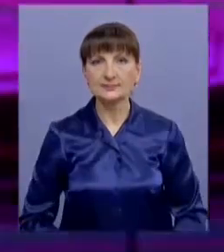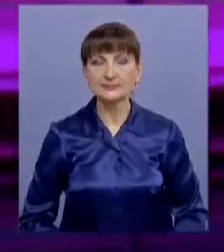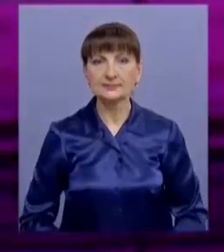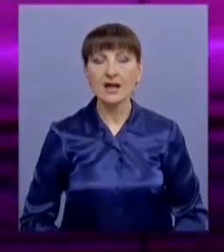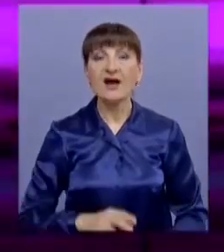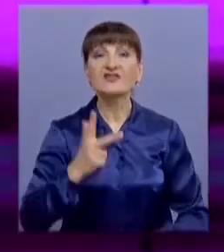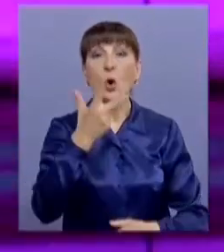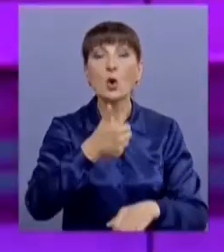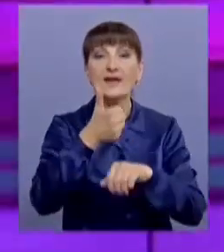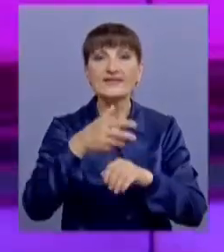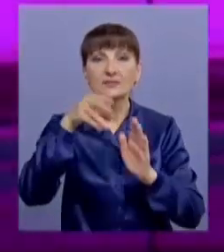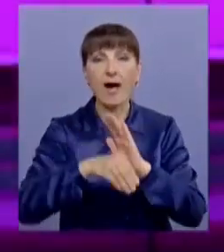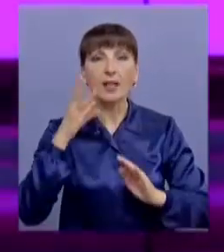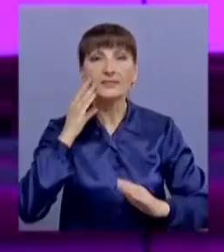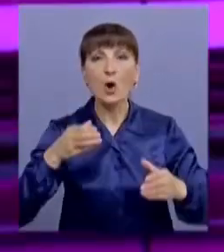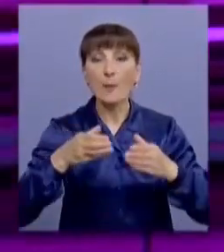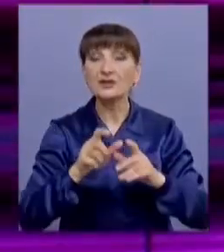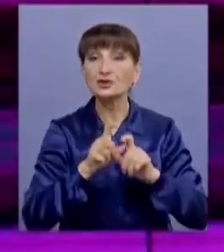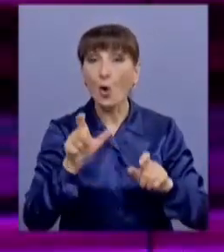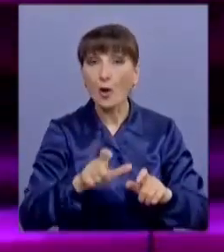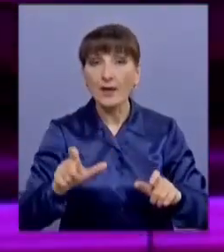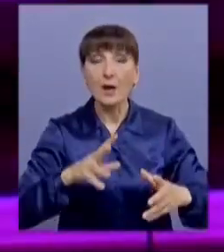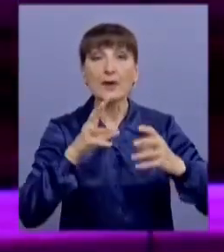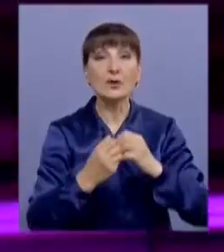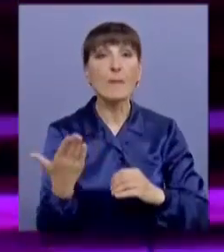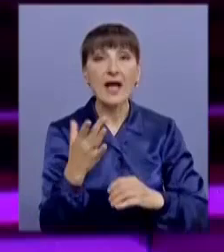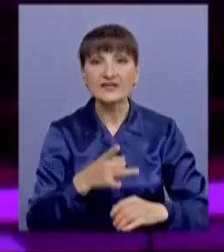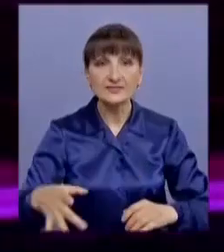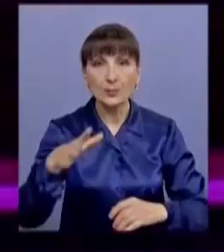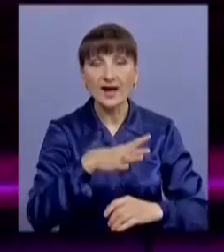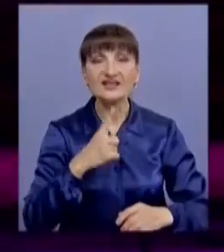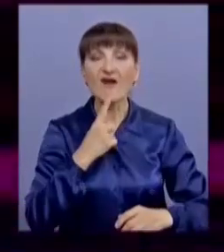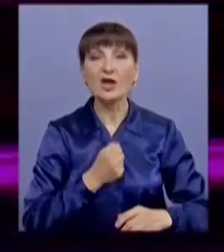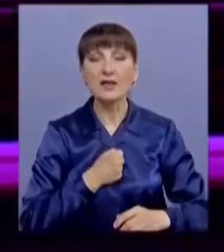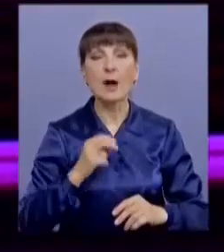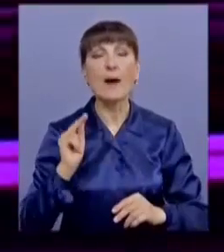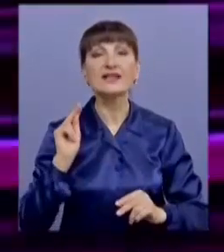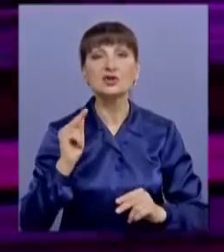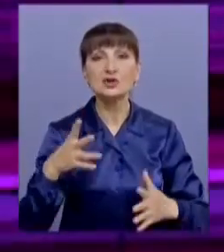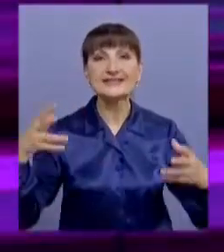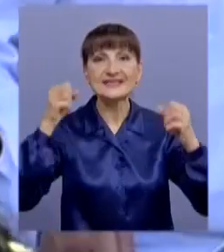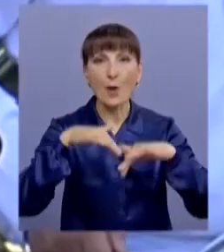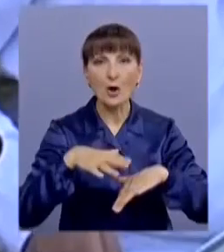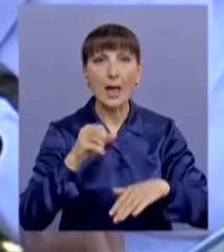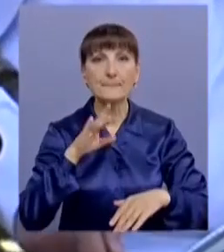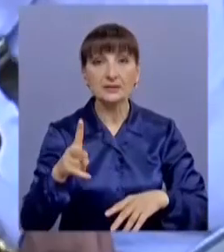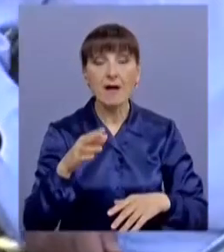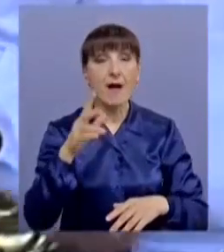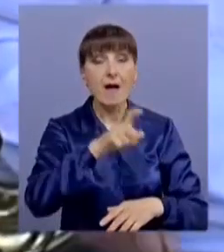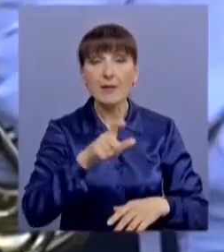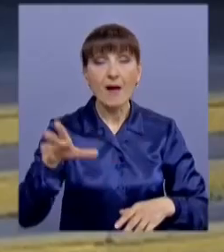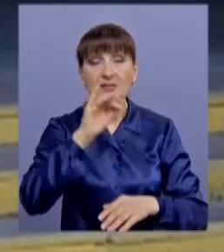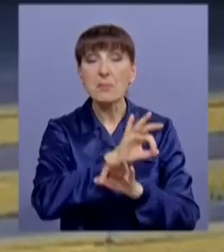В тройку лидеров вошла алматинская команда школьников по итогам 5-го республиканского военно-патриотического сбора «Айбы». Ребята